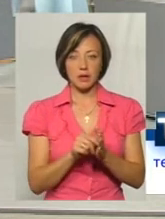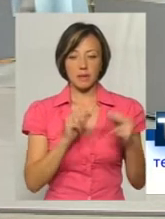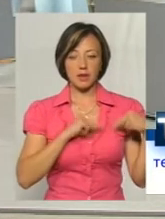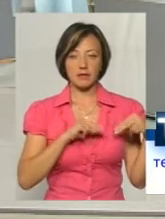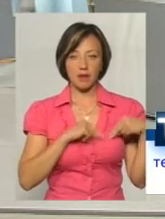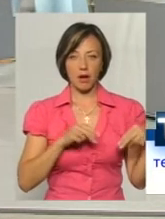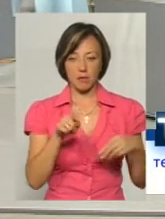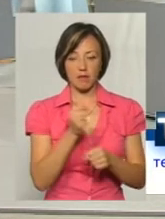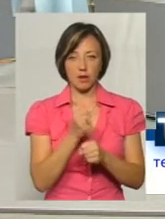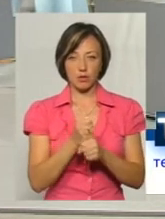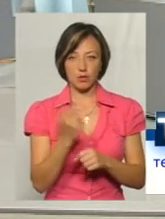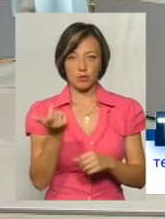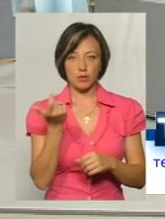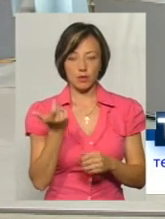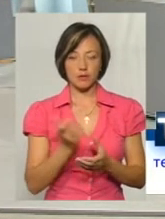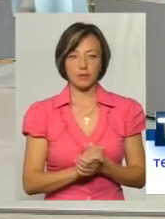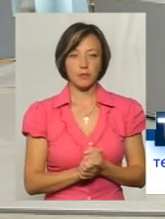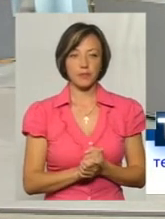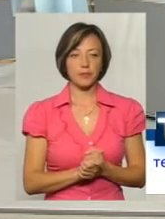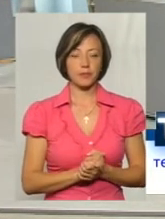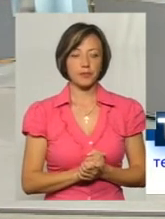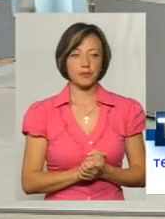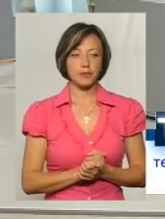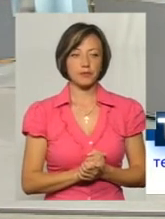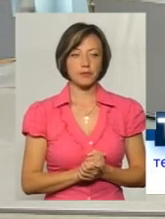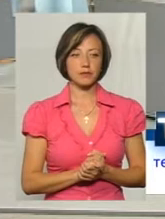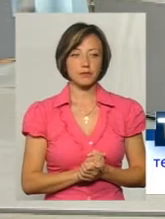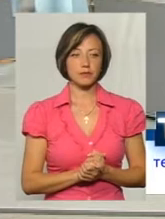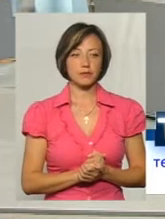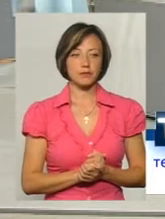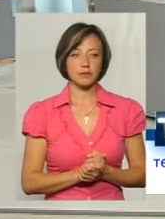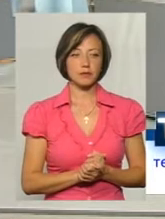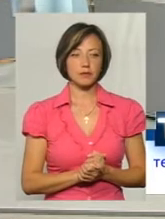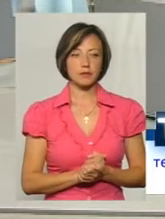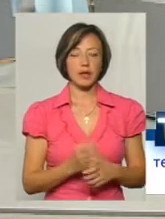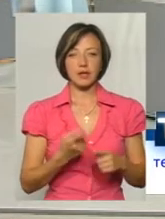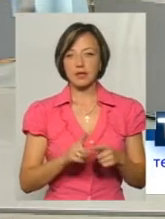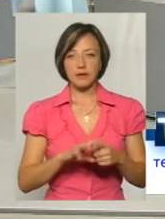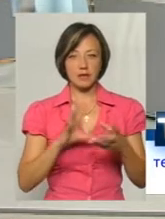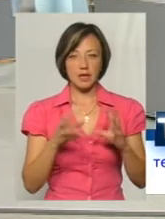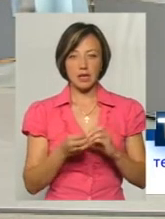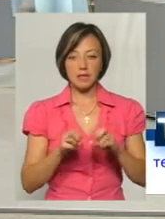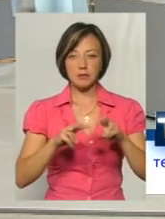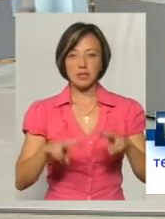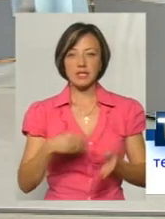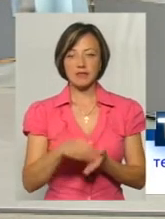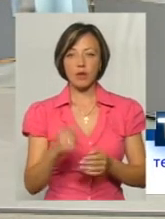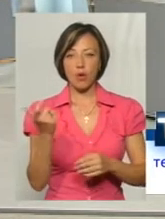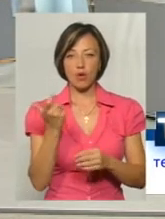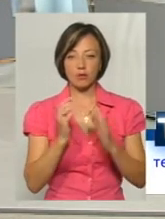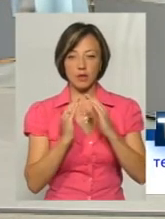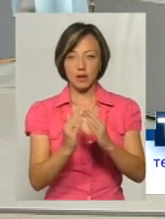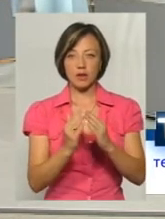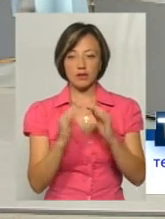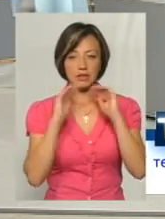який обслуговує господарство. Це взагалі спеціалізовані свині господарства, вони працюють в